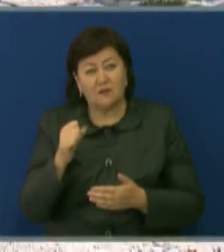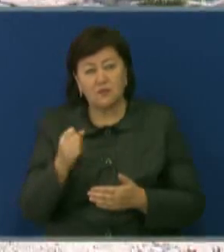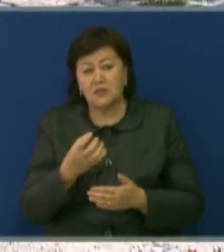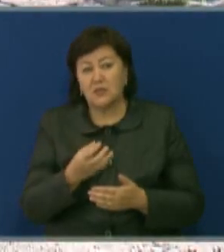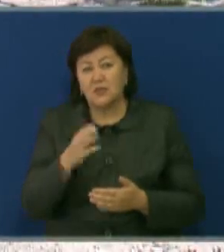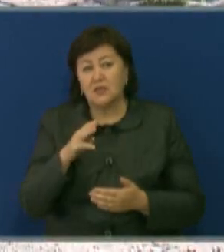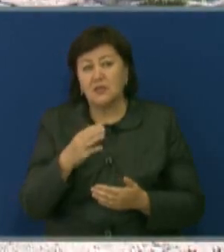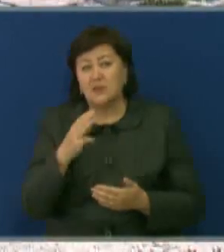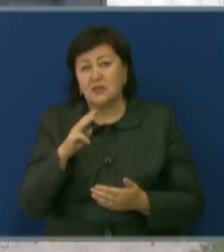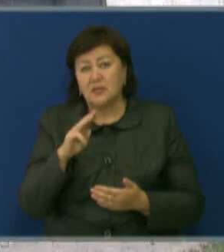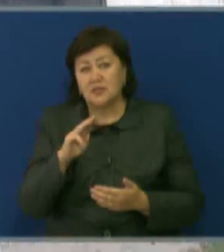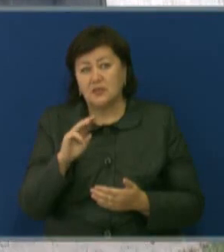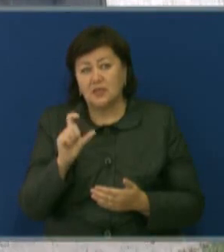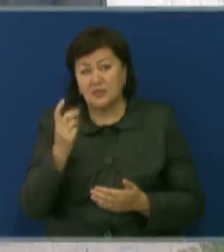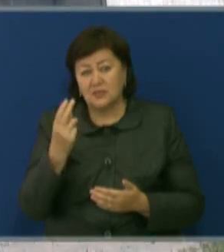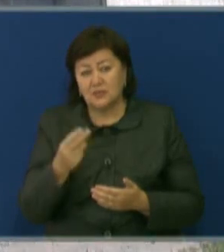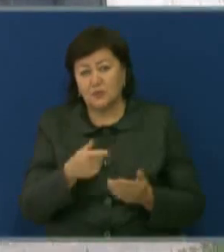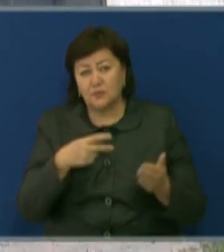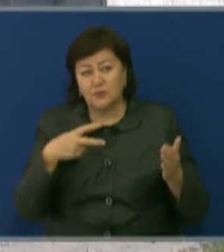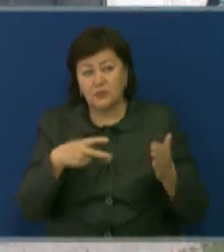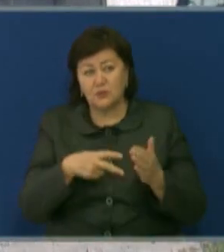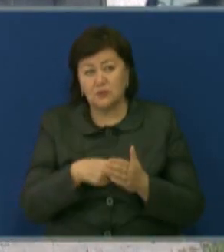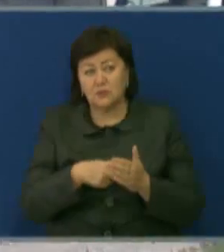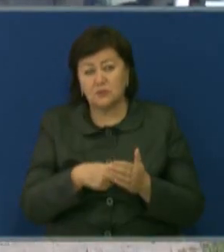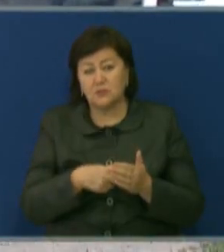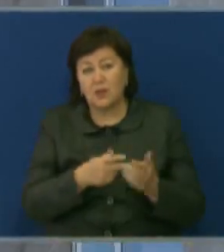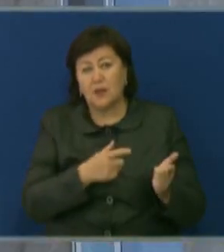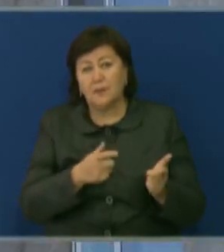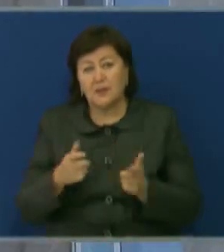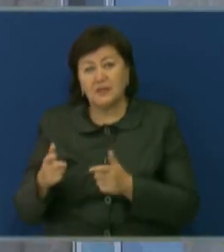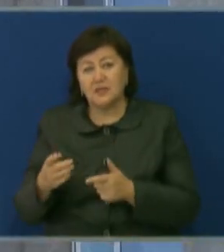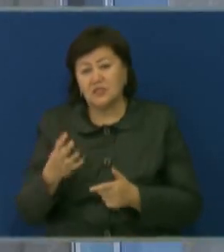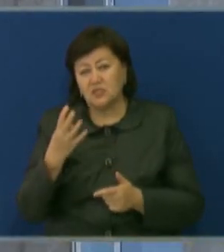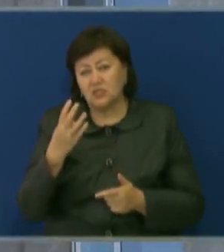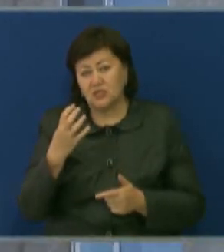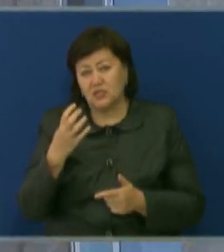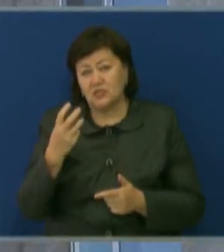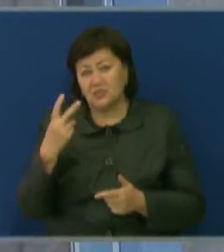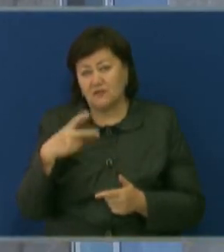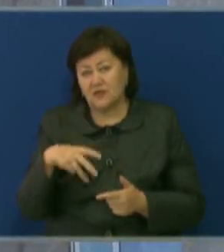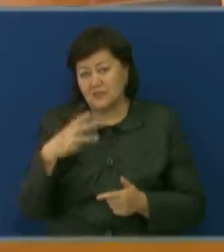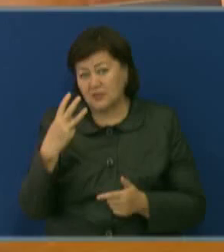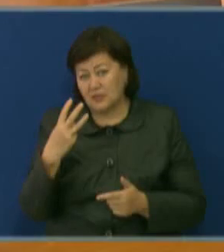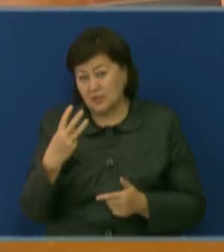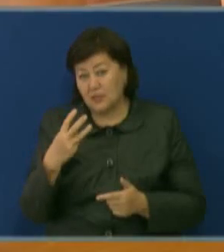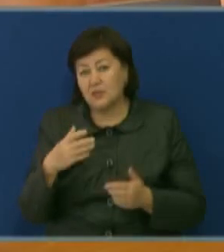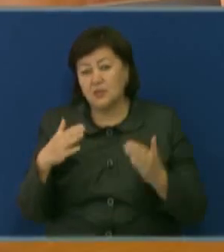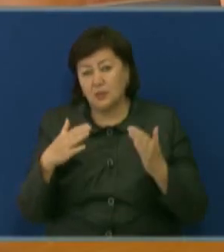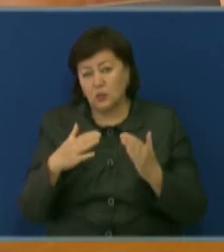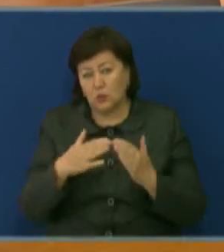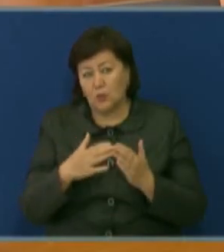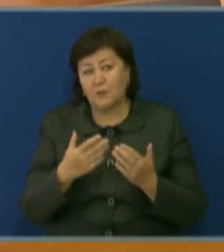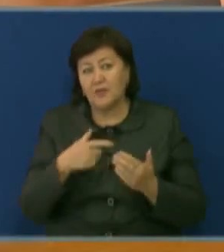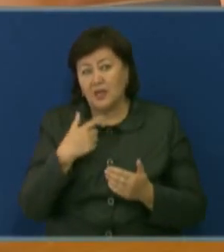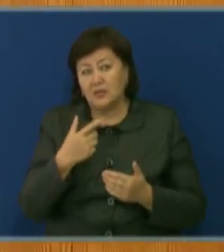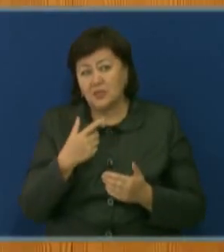подключены 1187 домов. Из них к отопительному сезону подготовлены только 423 дома. Это является низким показателем, говорит